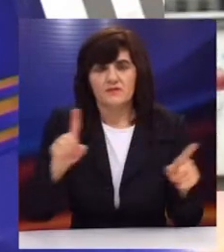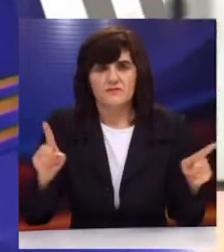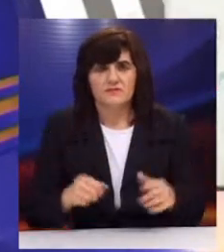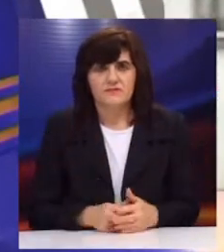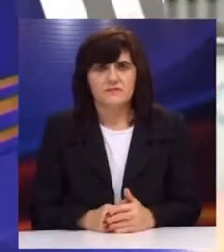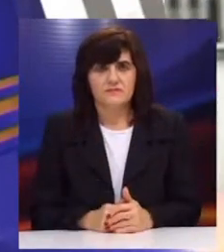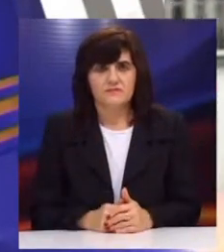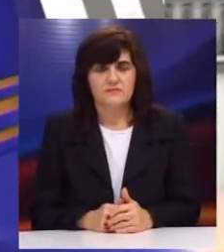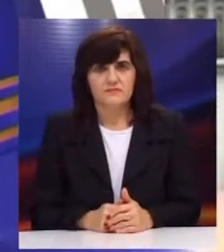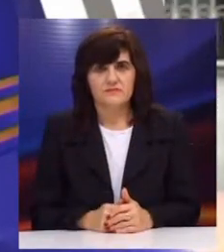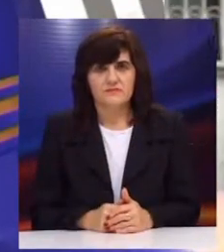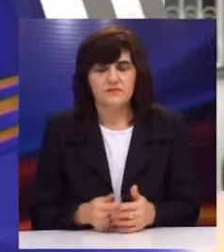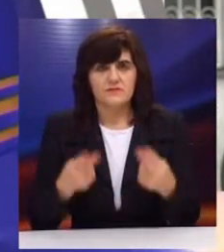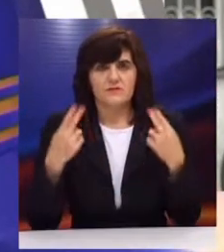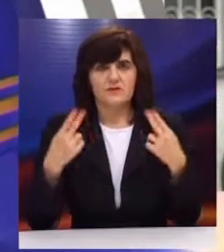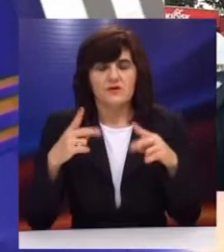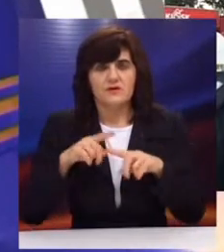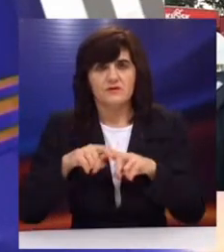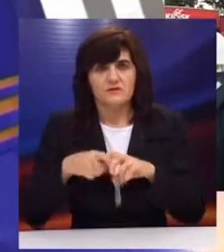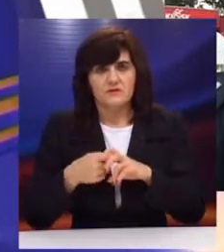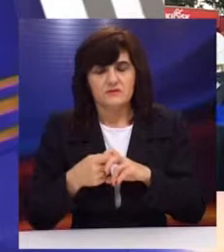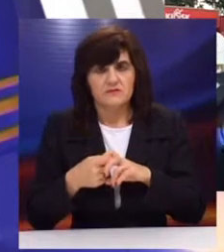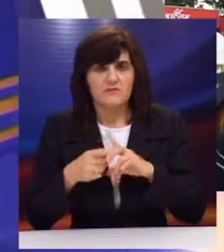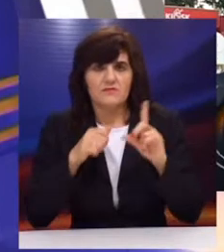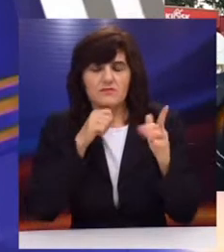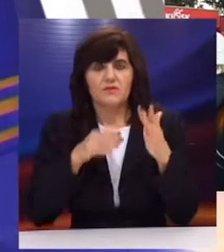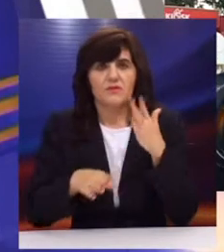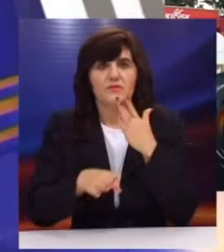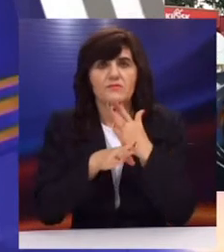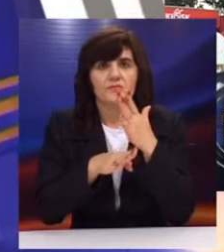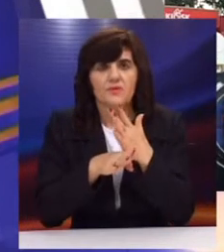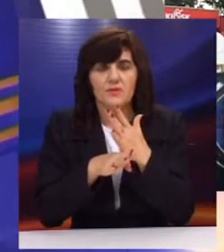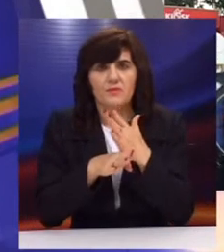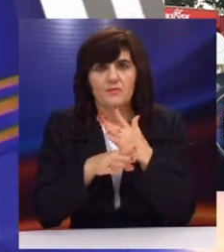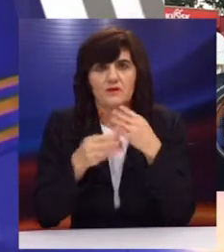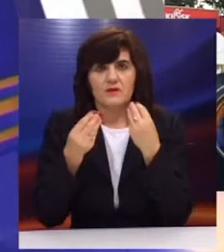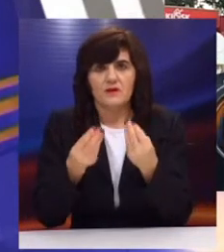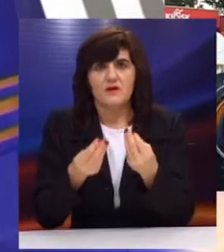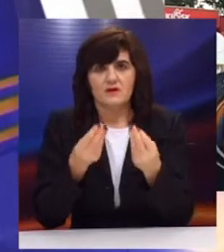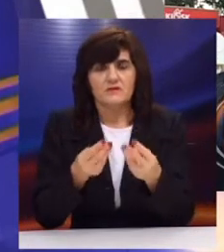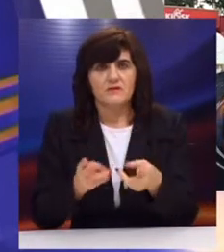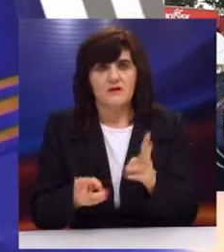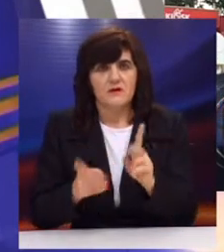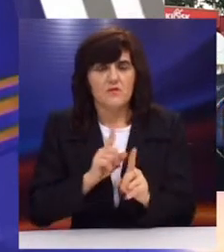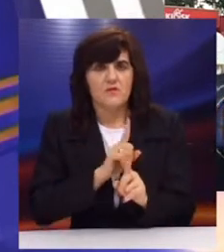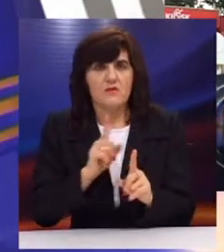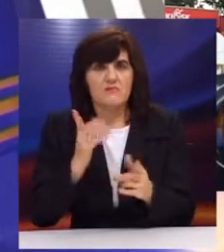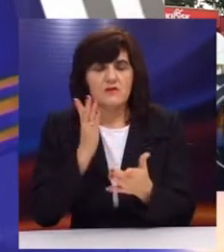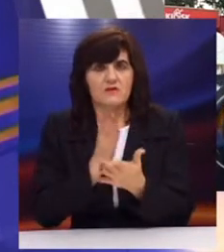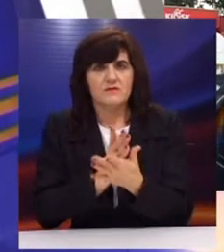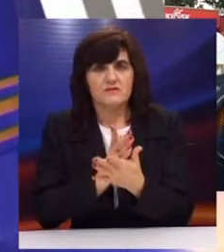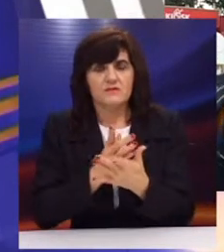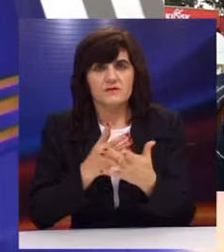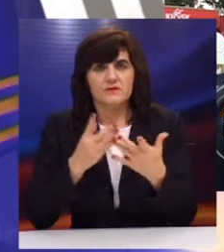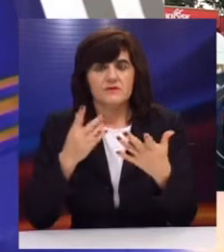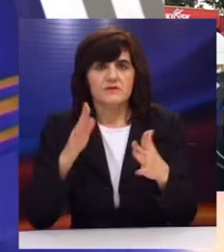dela. Osnovni cilj ove akcije je pružanje pomoći i edukacija građana kako da ne postanu žrtve krivičnog dela,